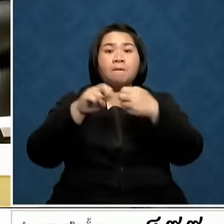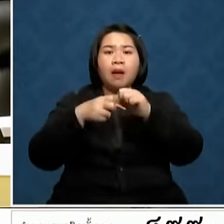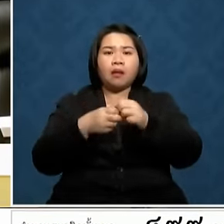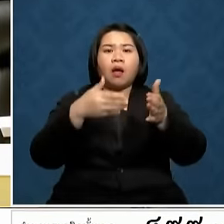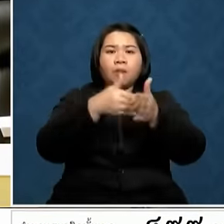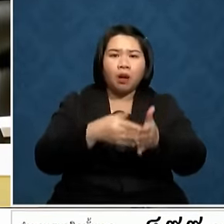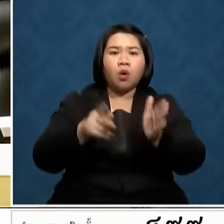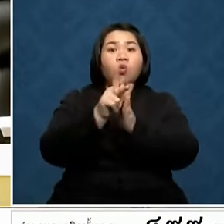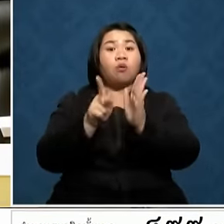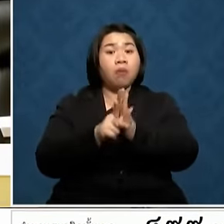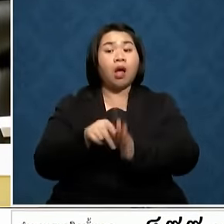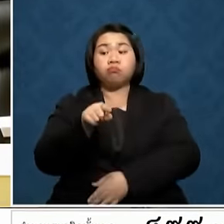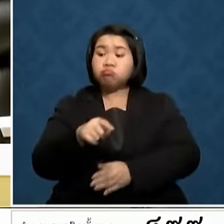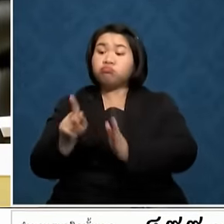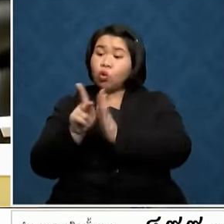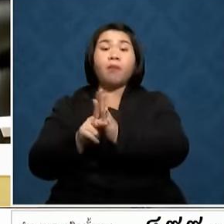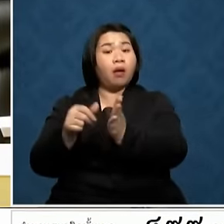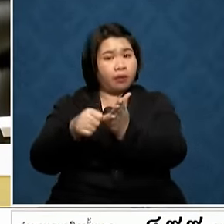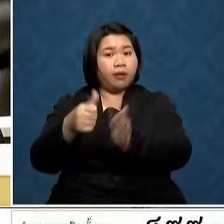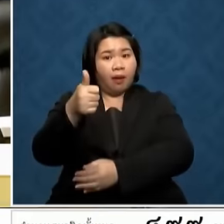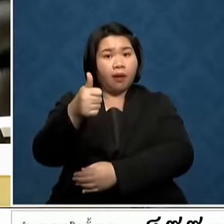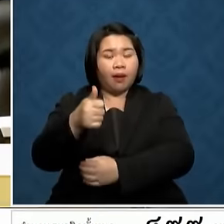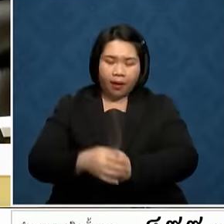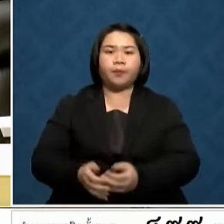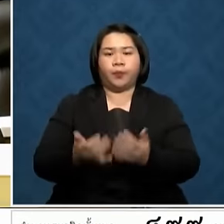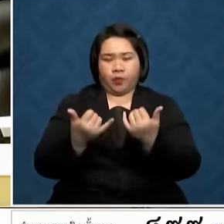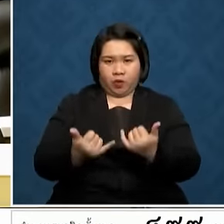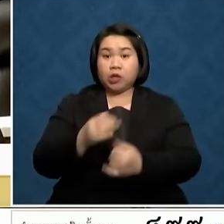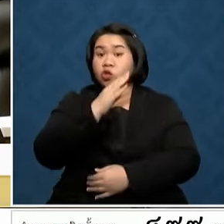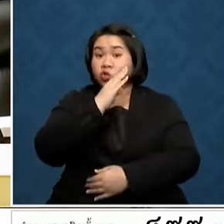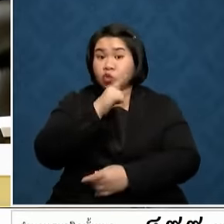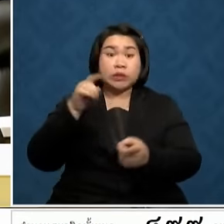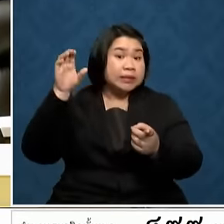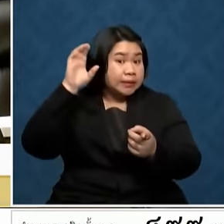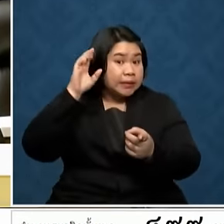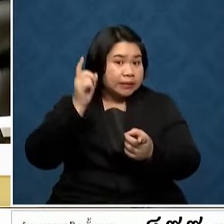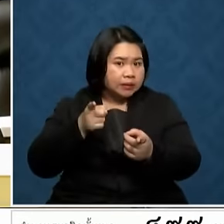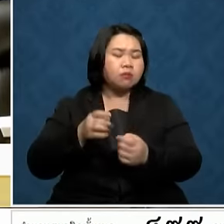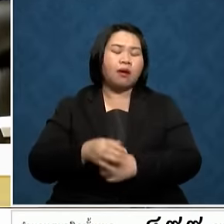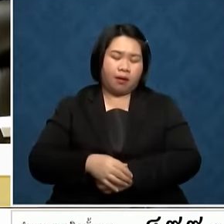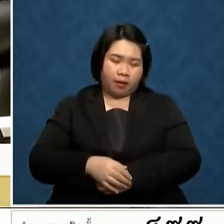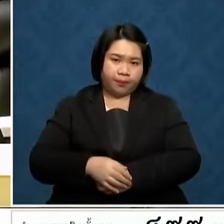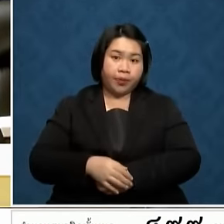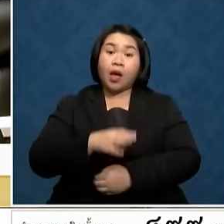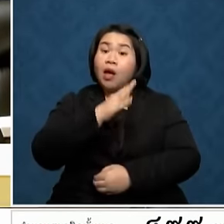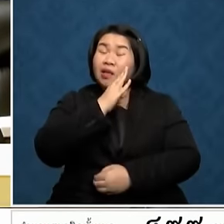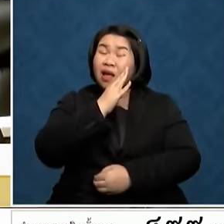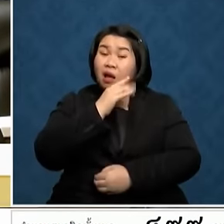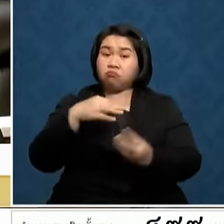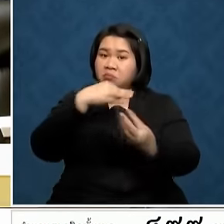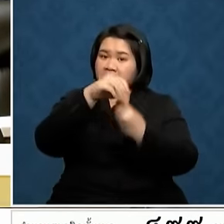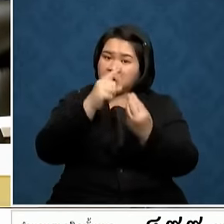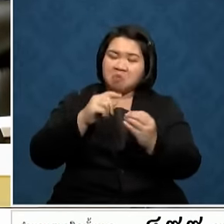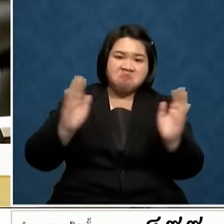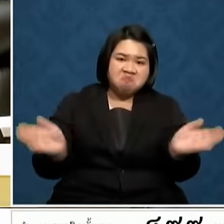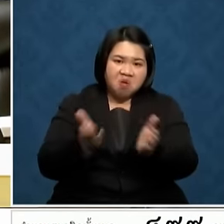ร้างพายุหมุนทางเศดอต